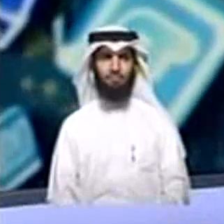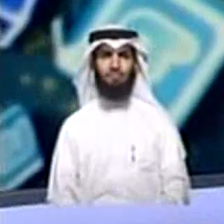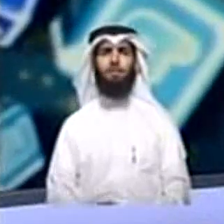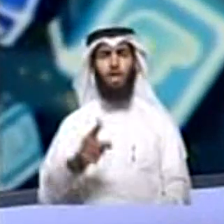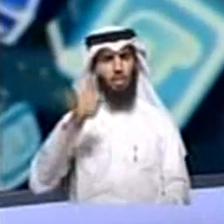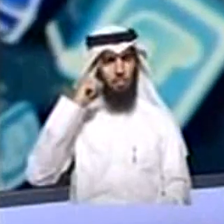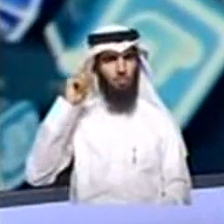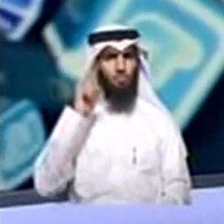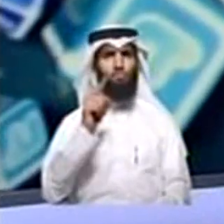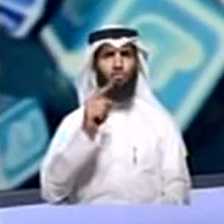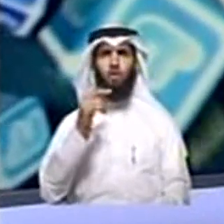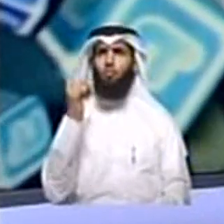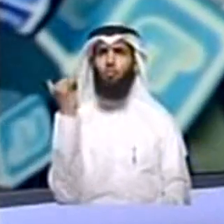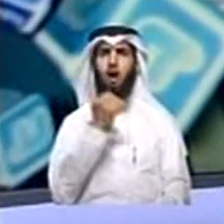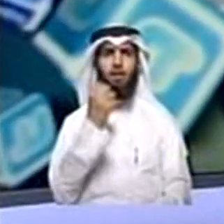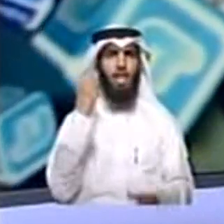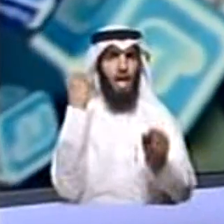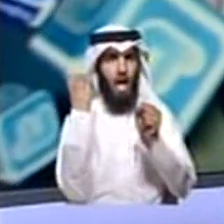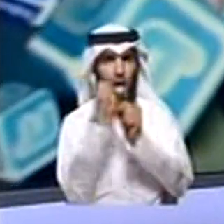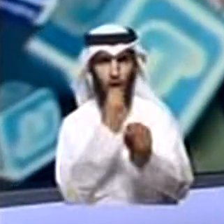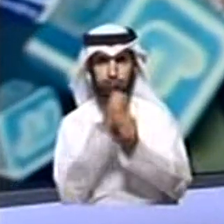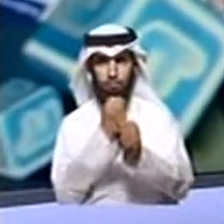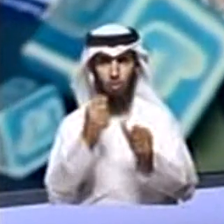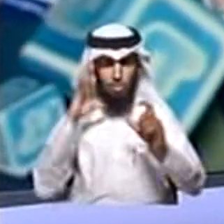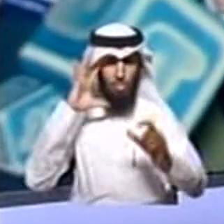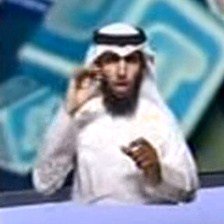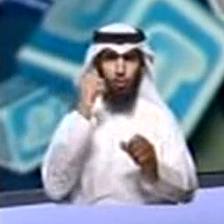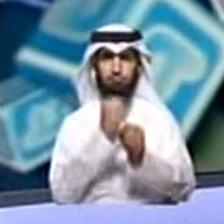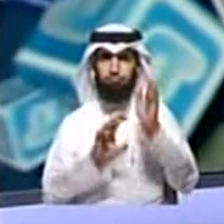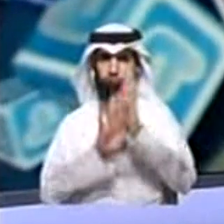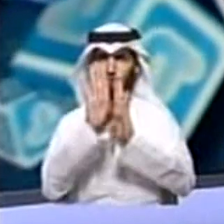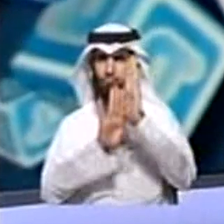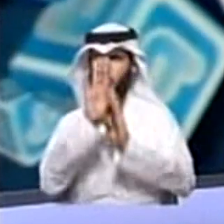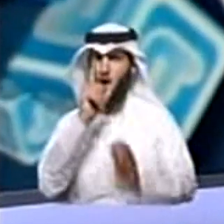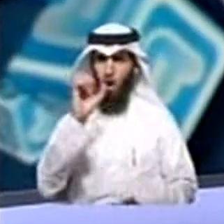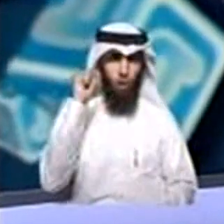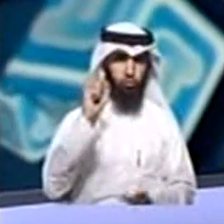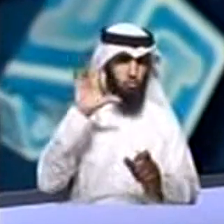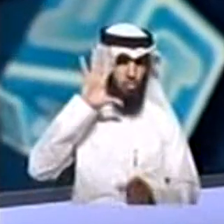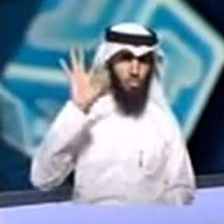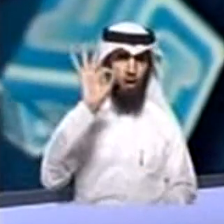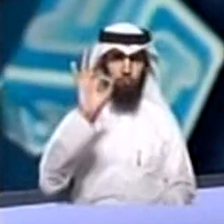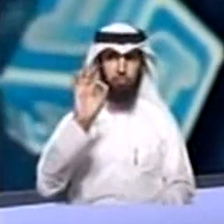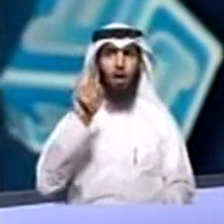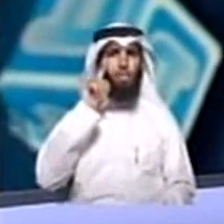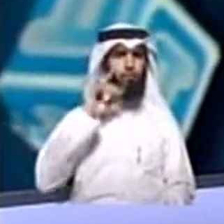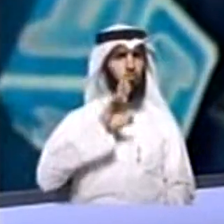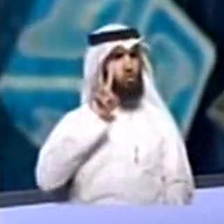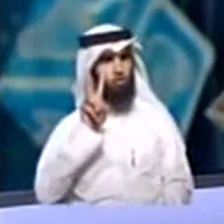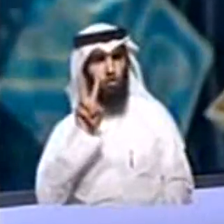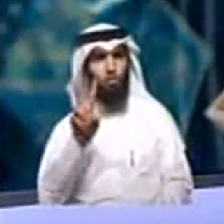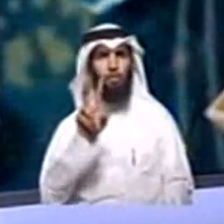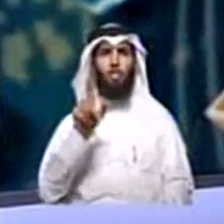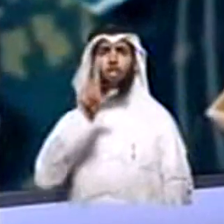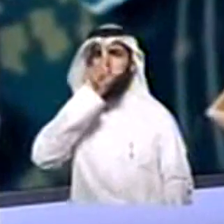موعودنا دائما للوقوف عند كوكبة من الأبطال المبدعين أصحاب الإنجازات الكويتية اللامعة، فاليوم وبكل فخر تداول نشطاء